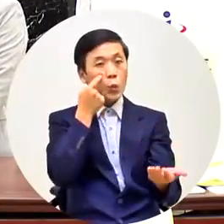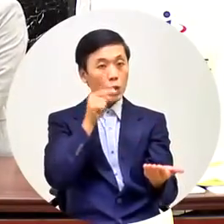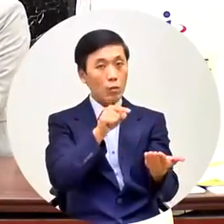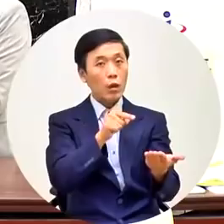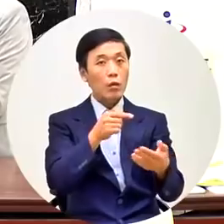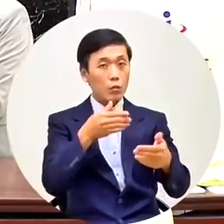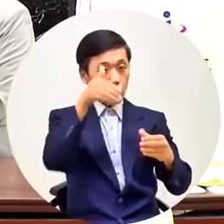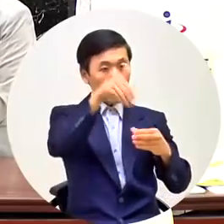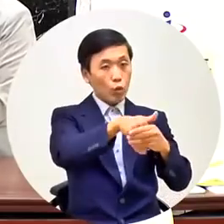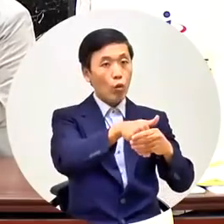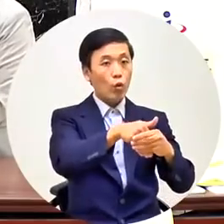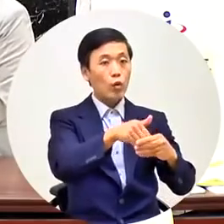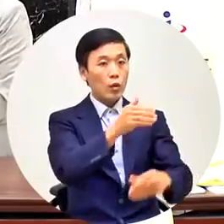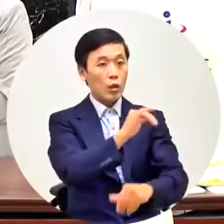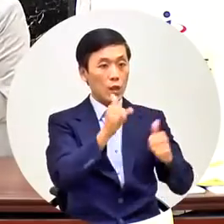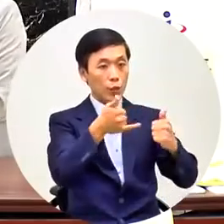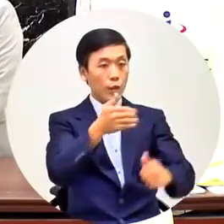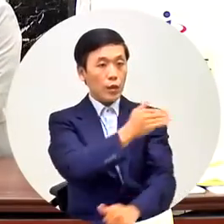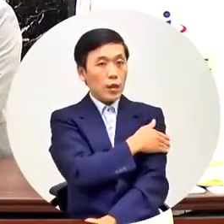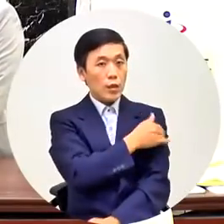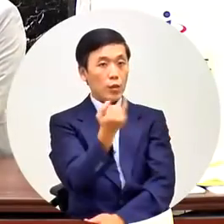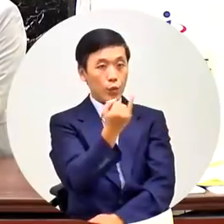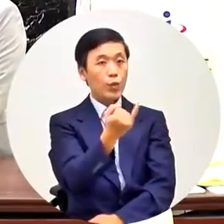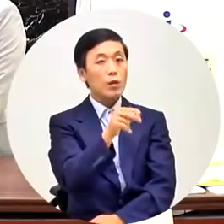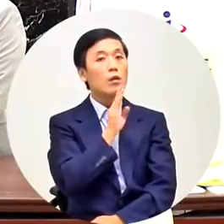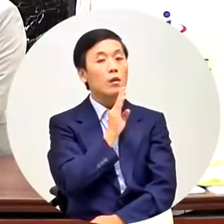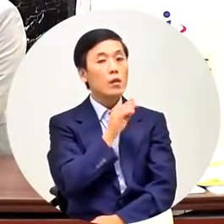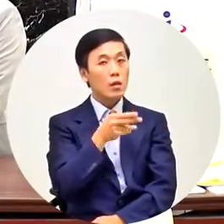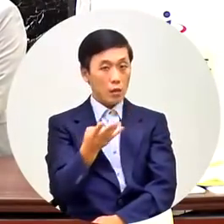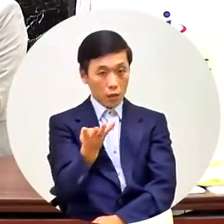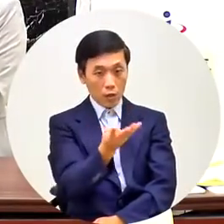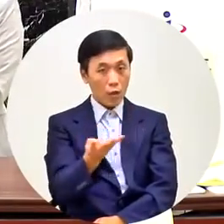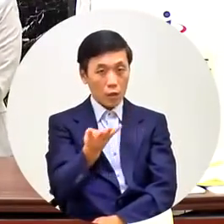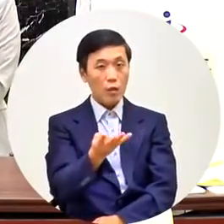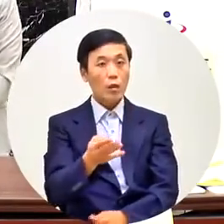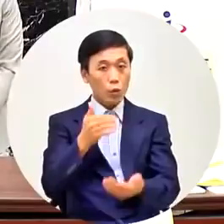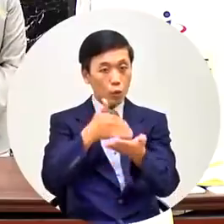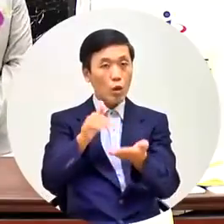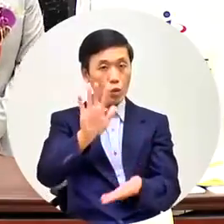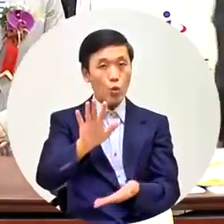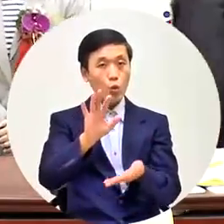说我们这四章我们都成为认定为有效票那也以上跟大家报告谢谢